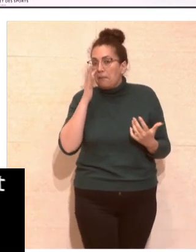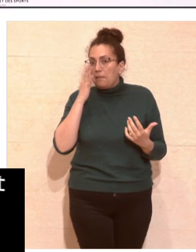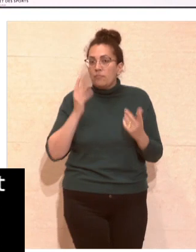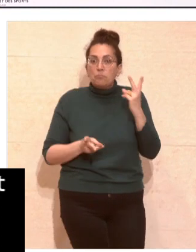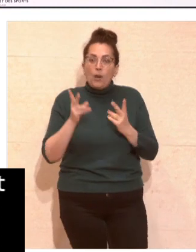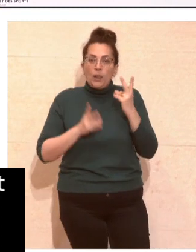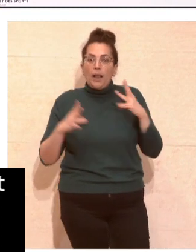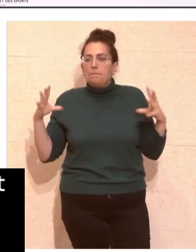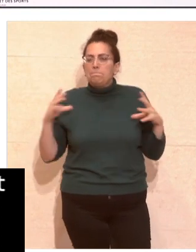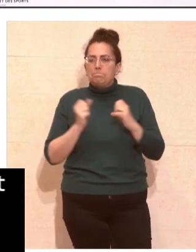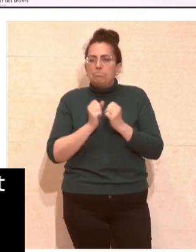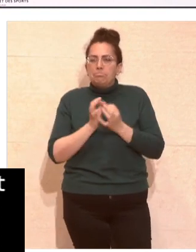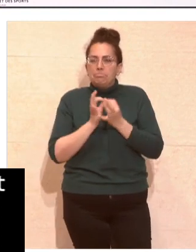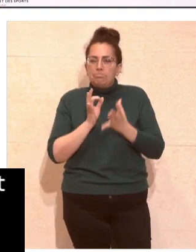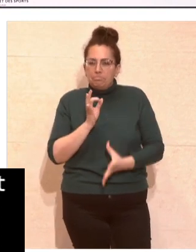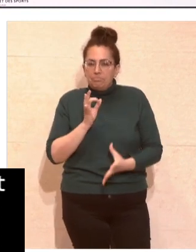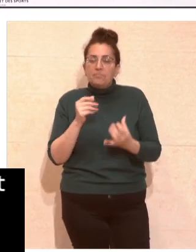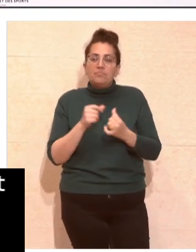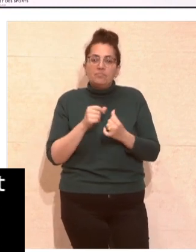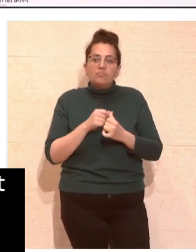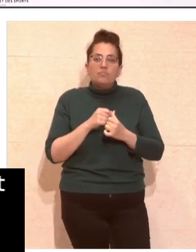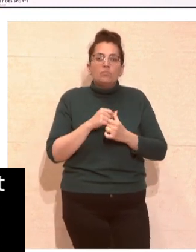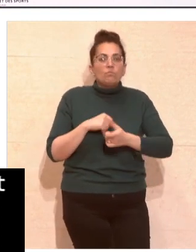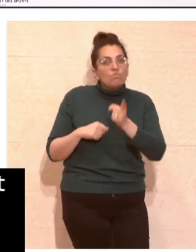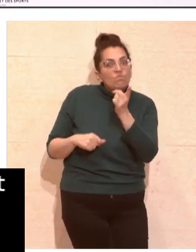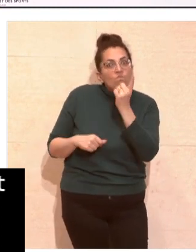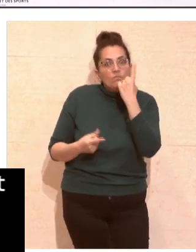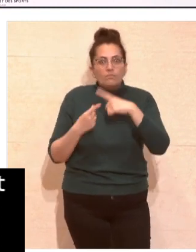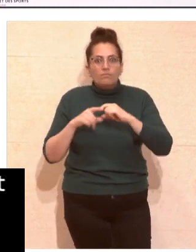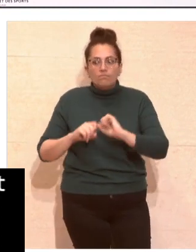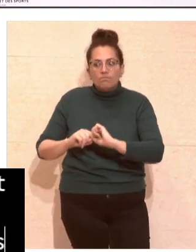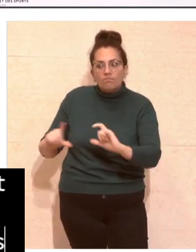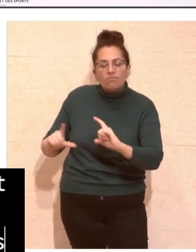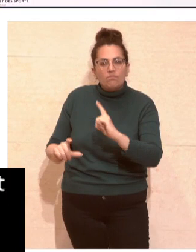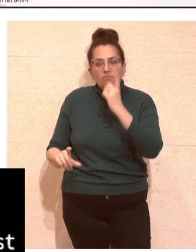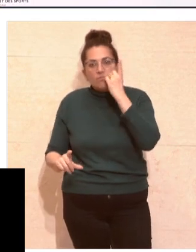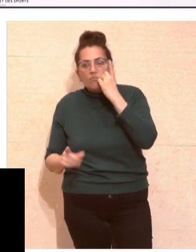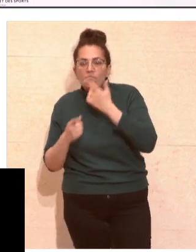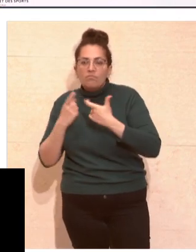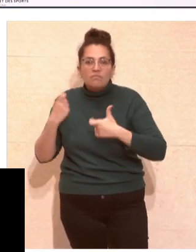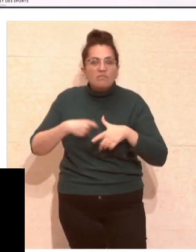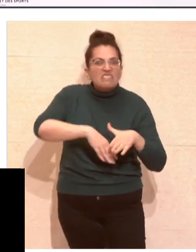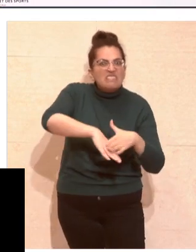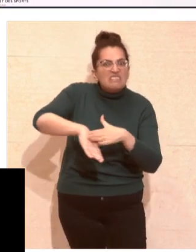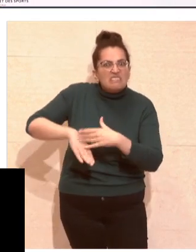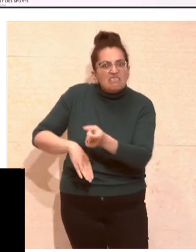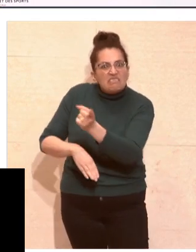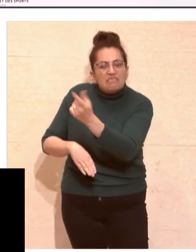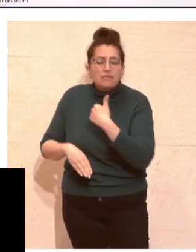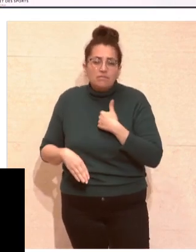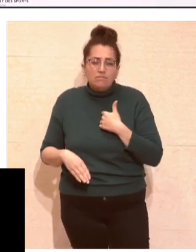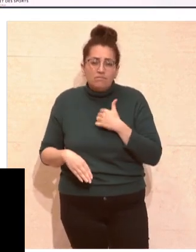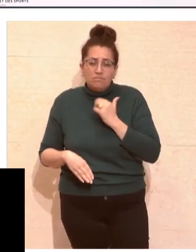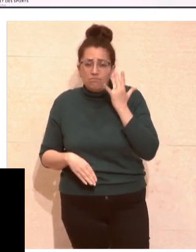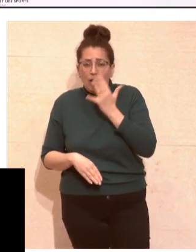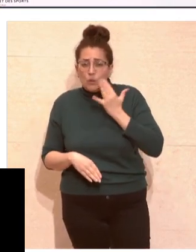principale à tous ces travaux, c'est d'abord ne pas diaboliser l'utilisation des écrans. C'est un fait de société, les adolescents passent du temps dessus, ils sont intéressés par ça.